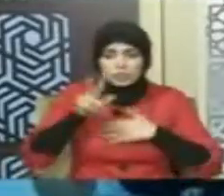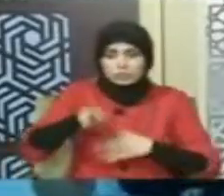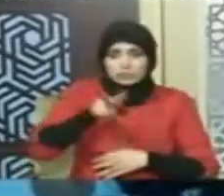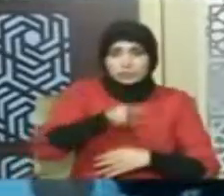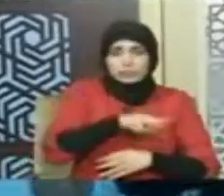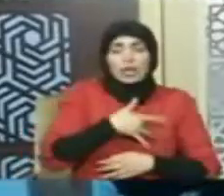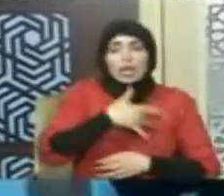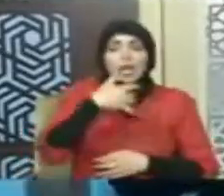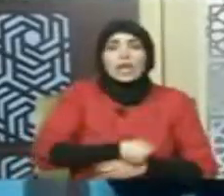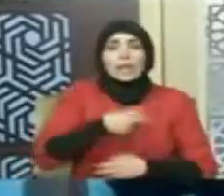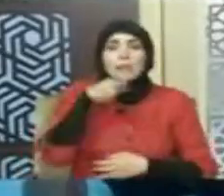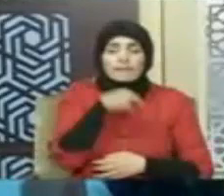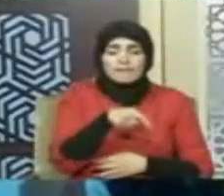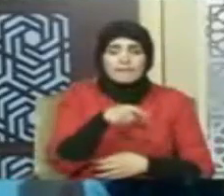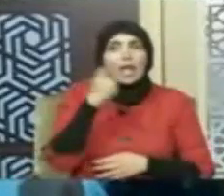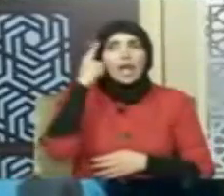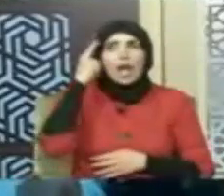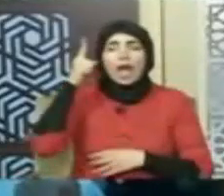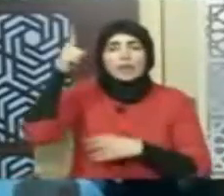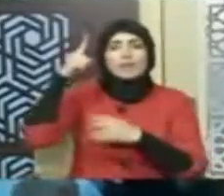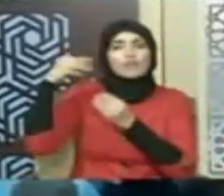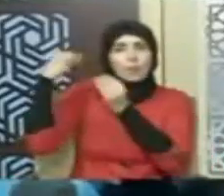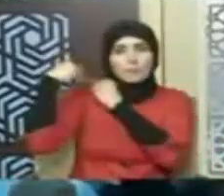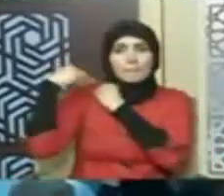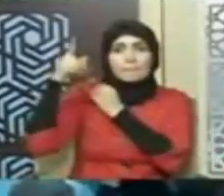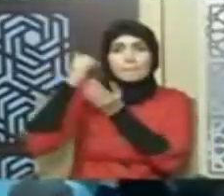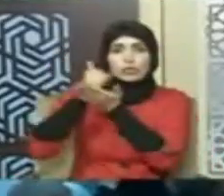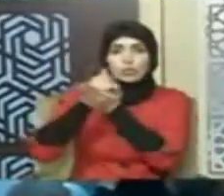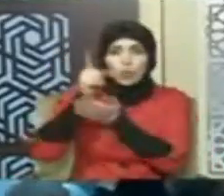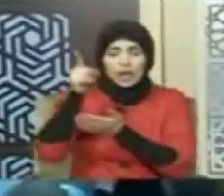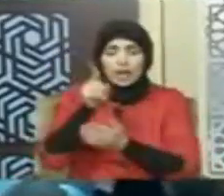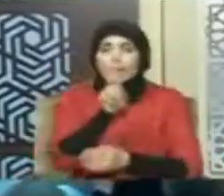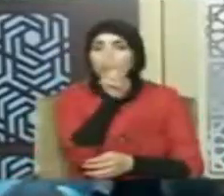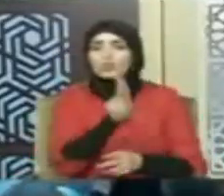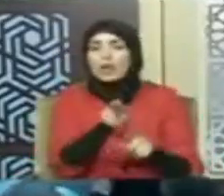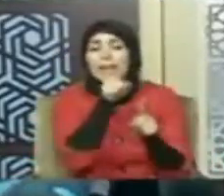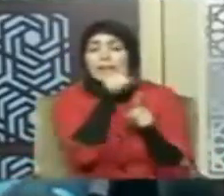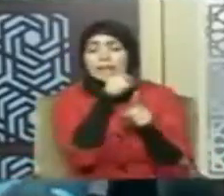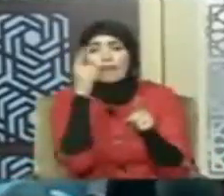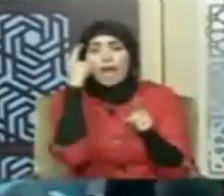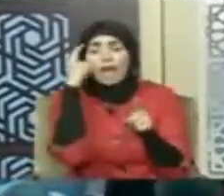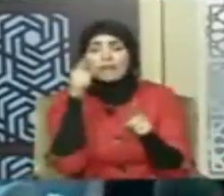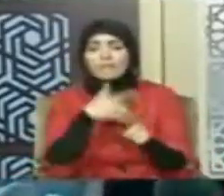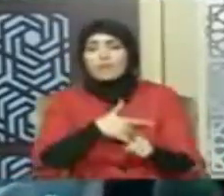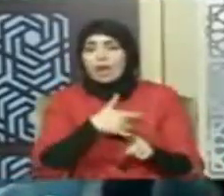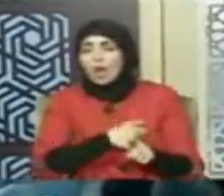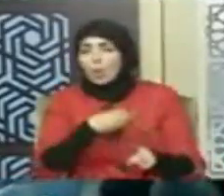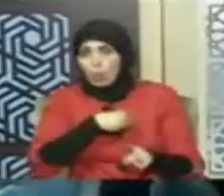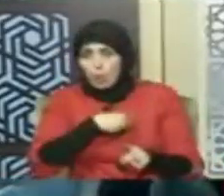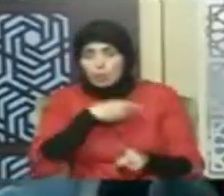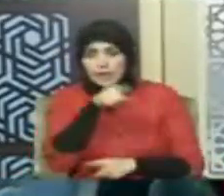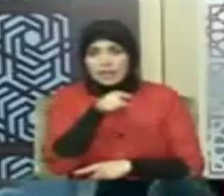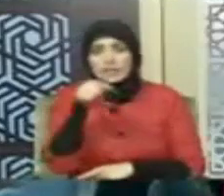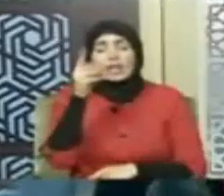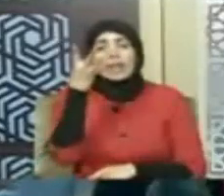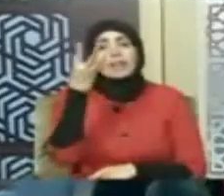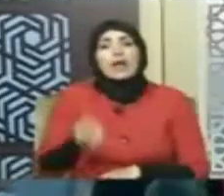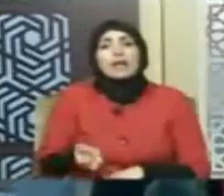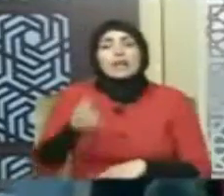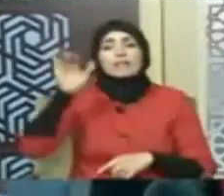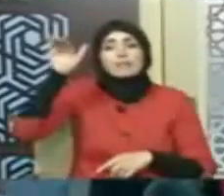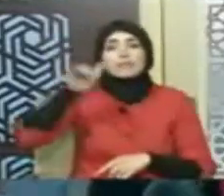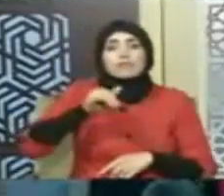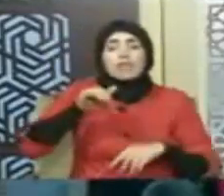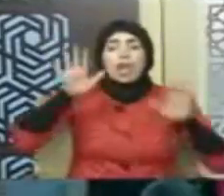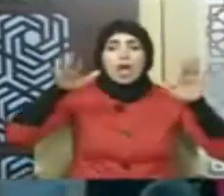ذنبك؟ هل لديك يقين في أن ليلة القدر خير من ألف شهر، ليلة